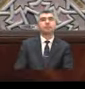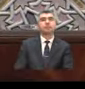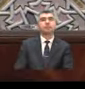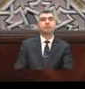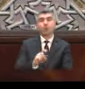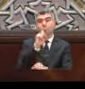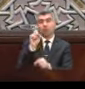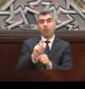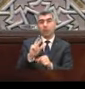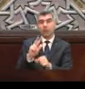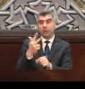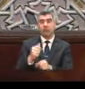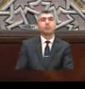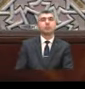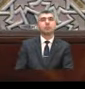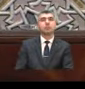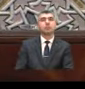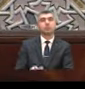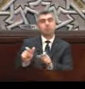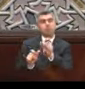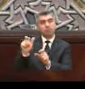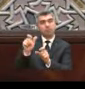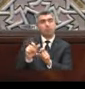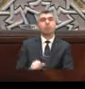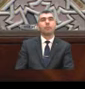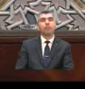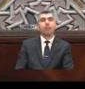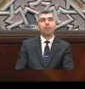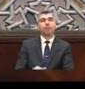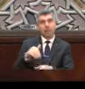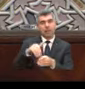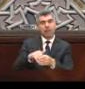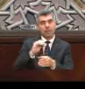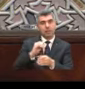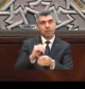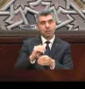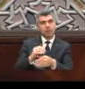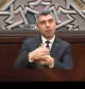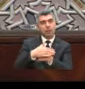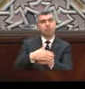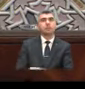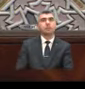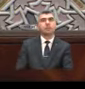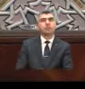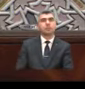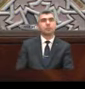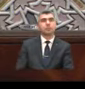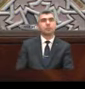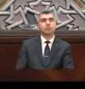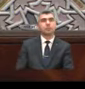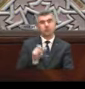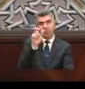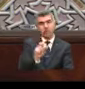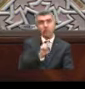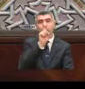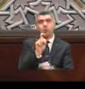السؤال الثالث للسيدات والسادة النواب المحترمين من فريق التجمع الوطني للأحرار، فليتفضل أحد وضع السؤال